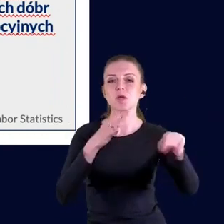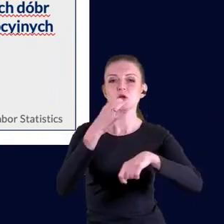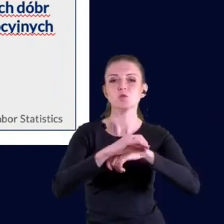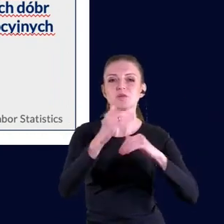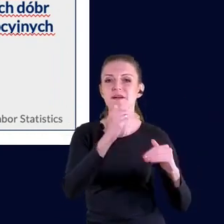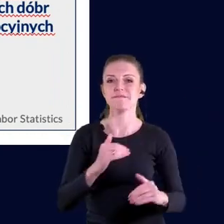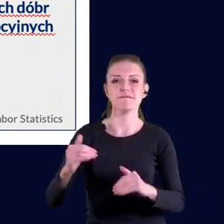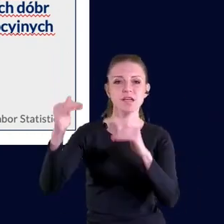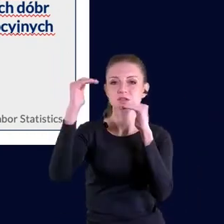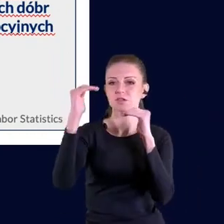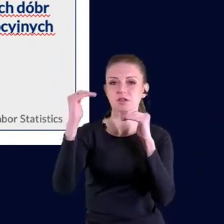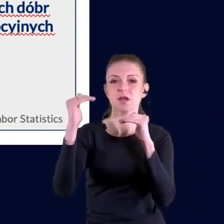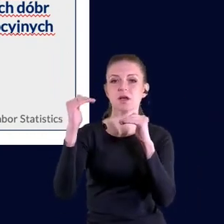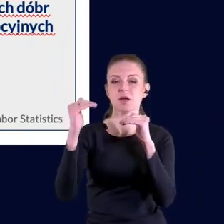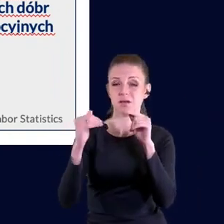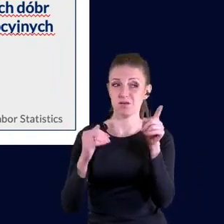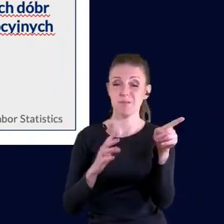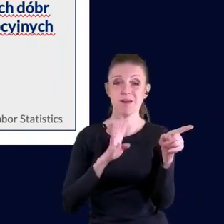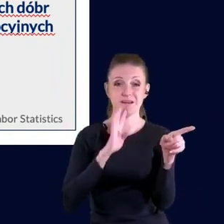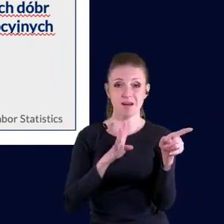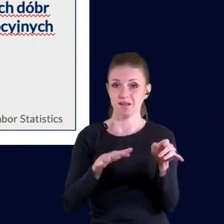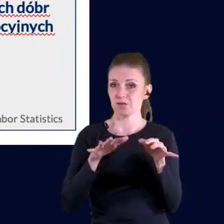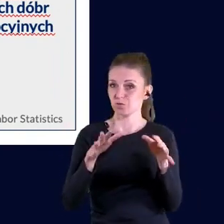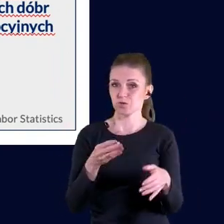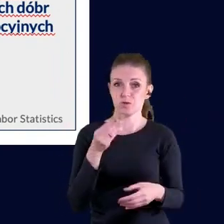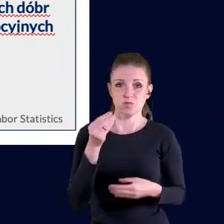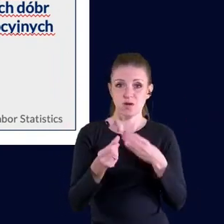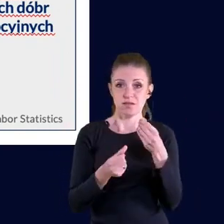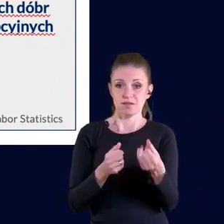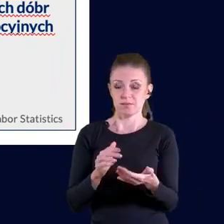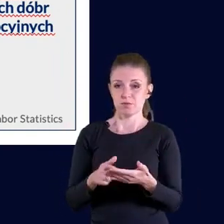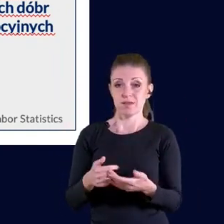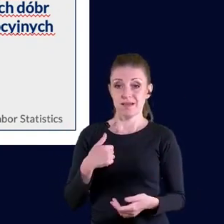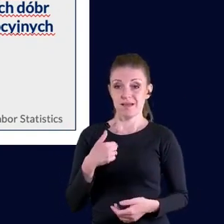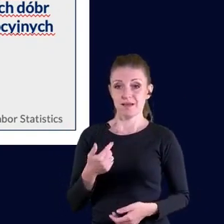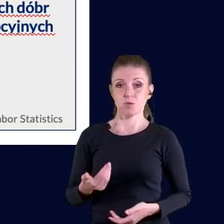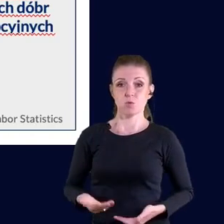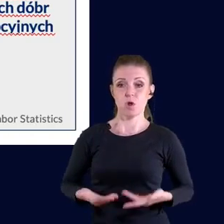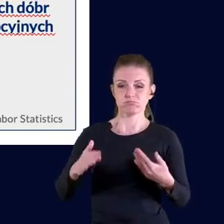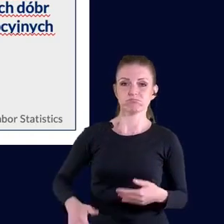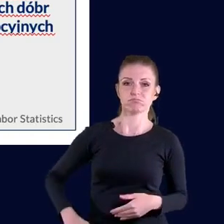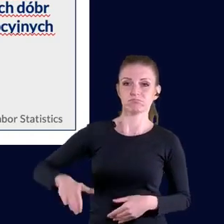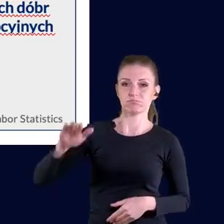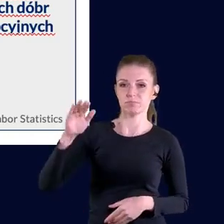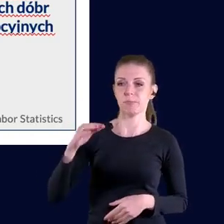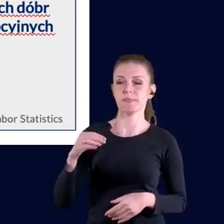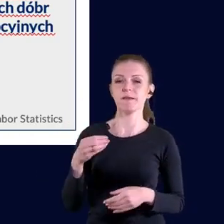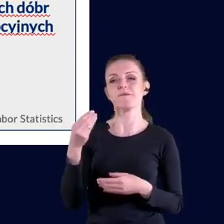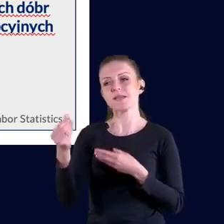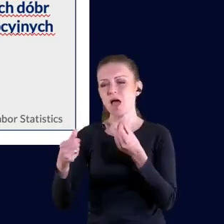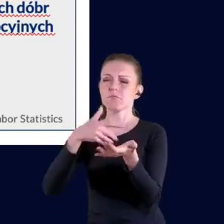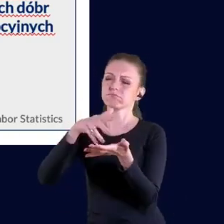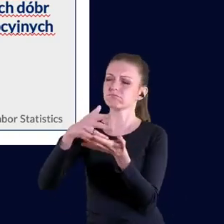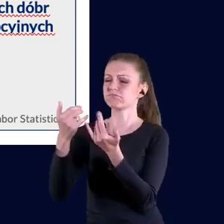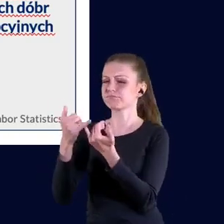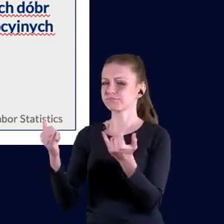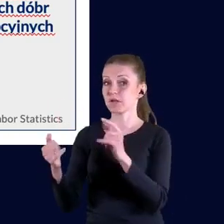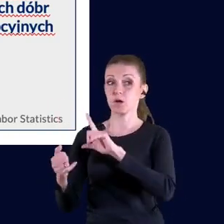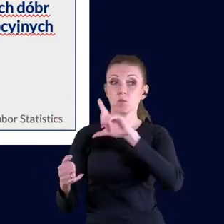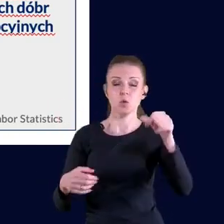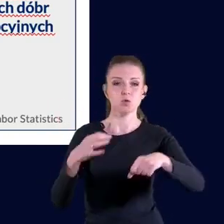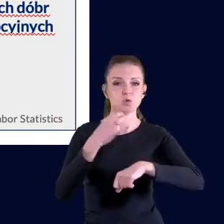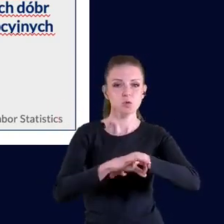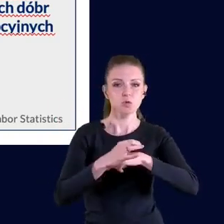największych obciążeń ekonomicznych Amerykanów coś w czasie całego życia wczesnego na takich znakomitych uczelniach Jak